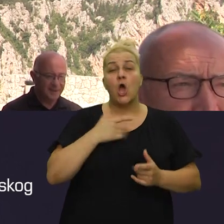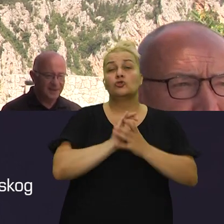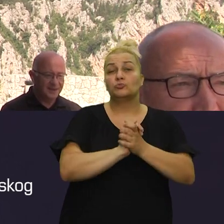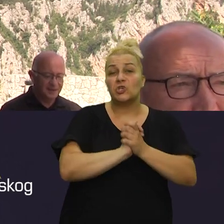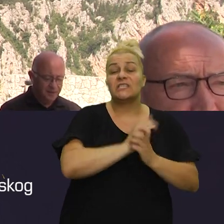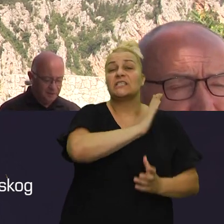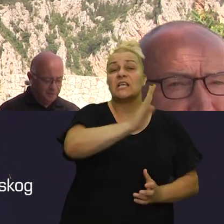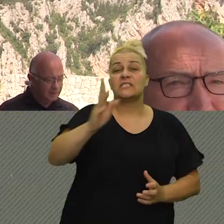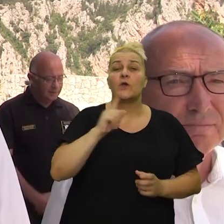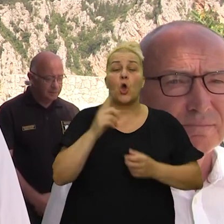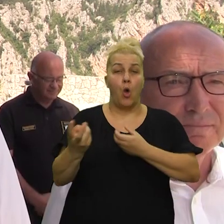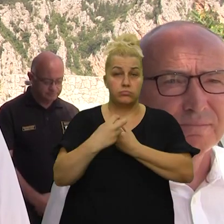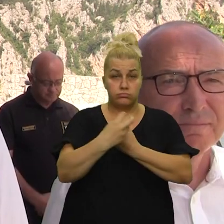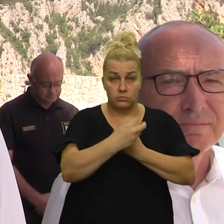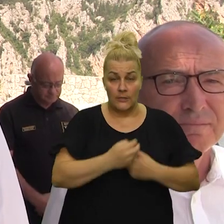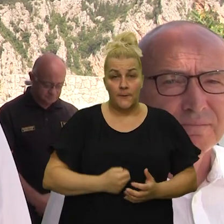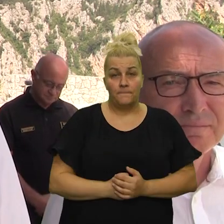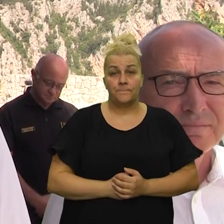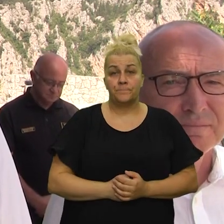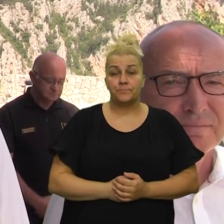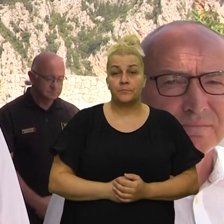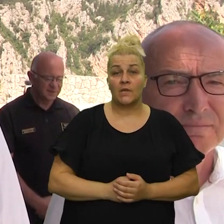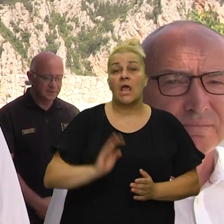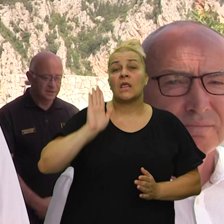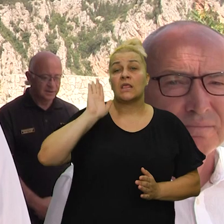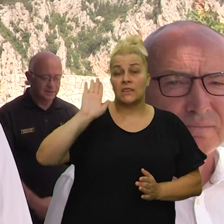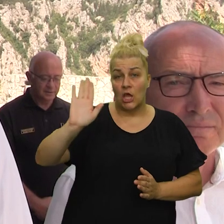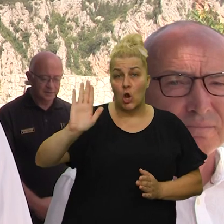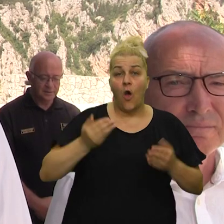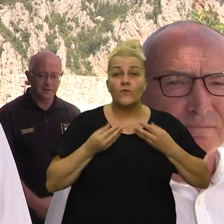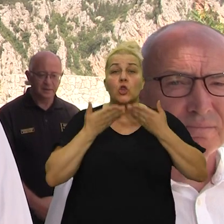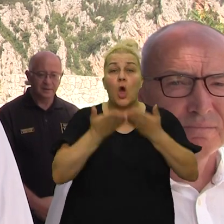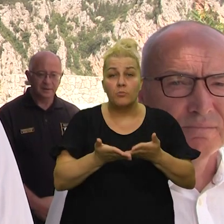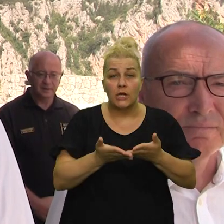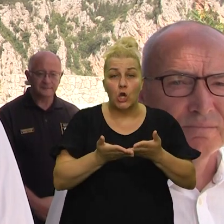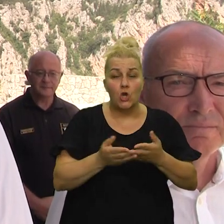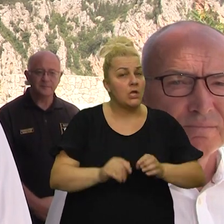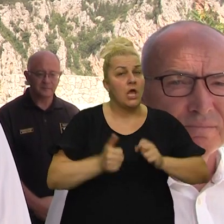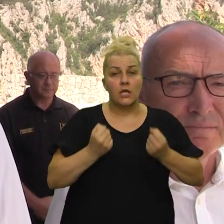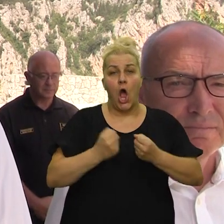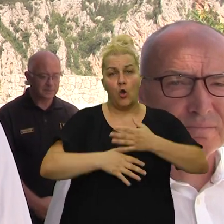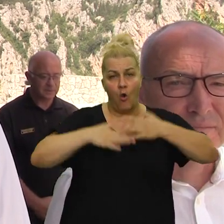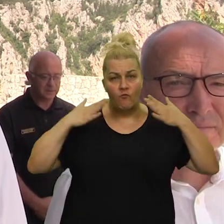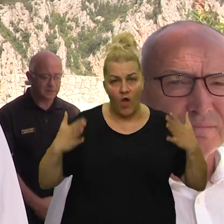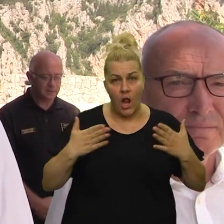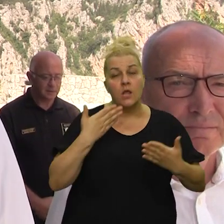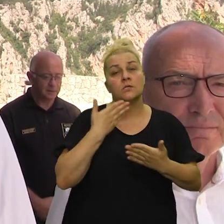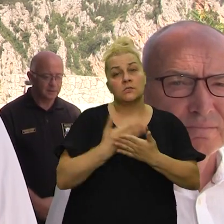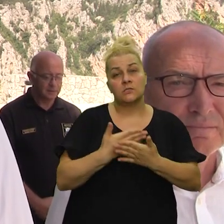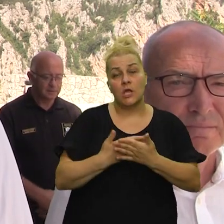svim njihovim pripadnicima. Naravno da njihov doprinos je iznimno velik i ja i na